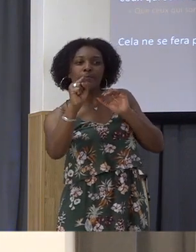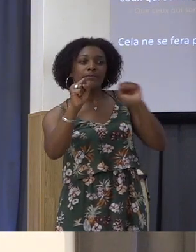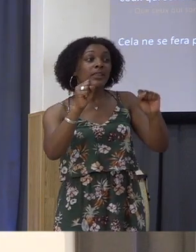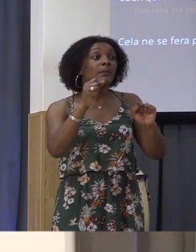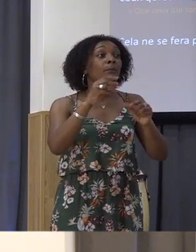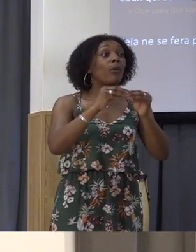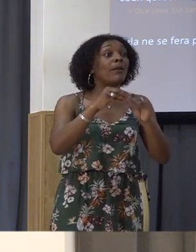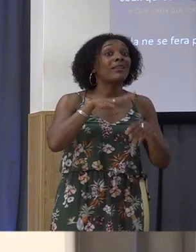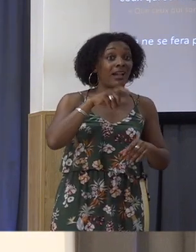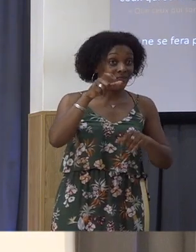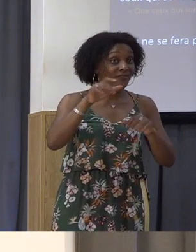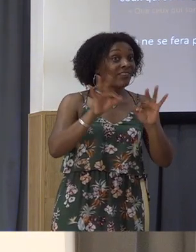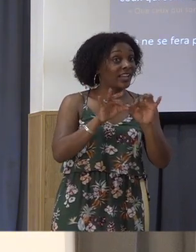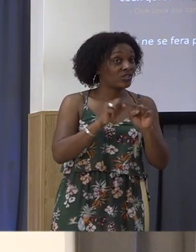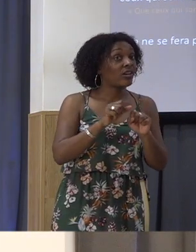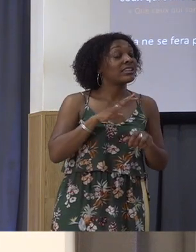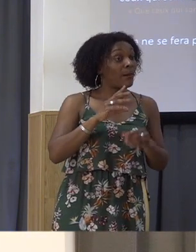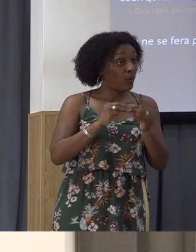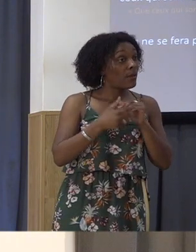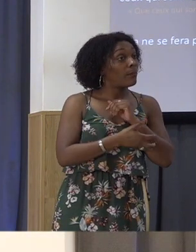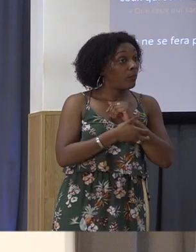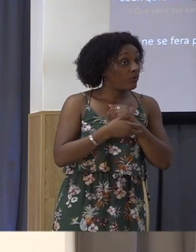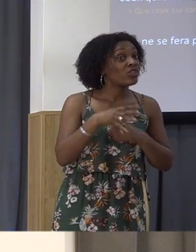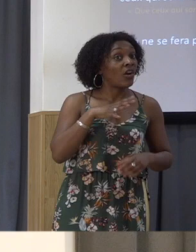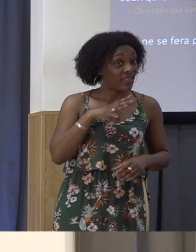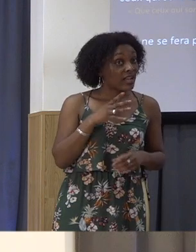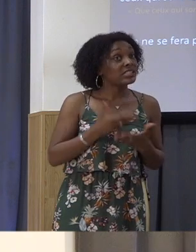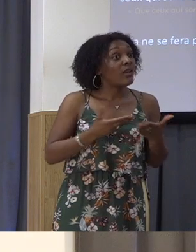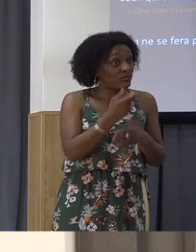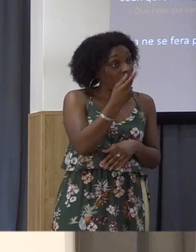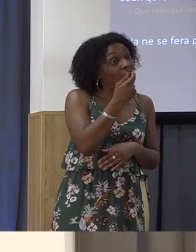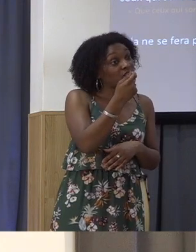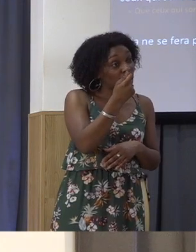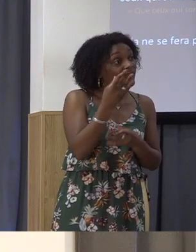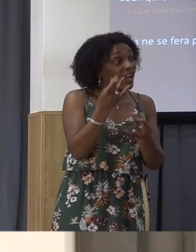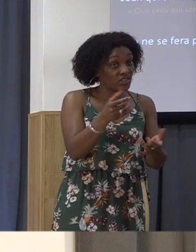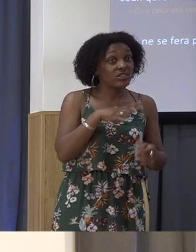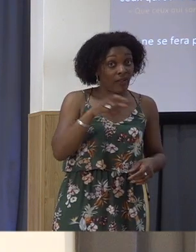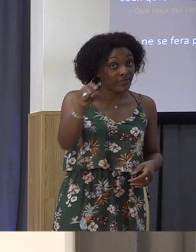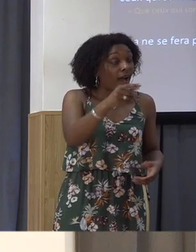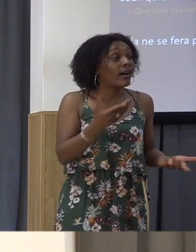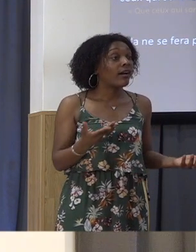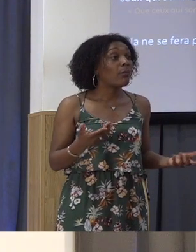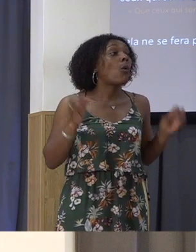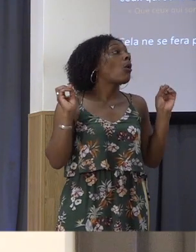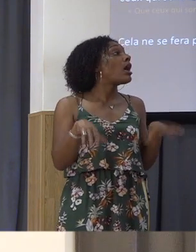dans le besoin, ceux qui sont dans une situation de fragilité.